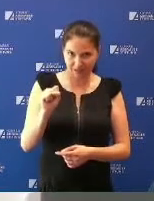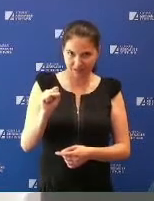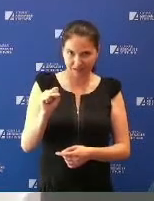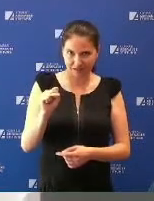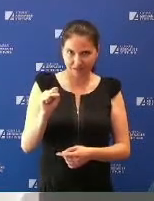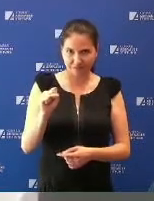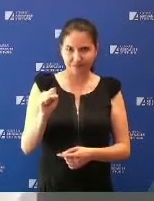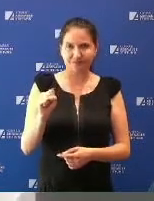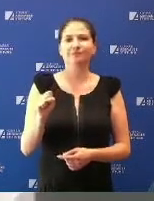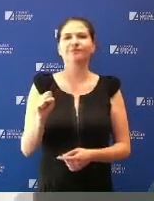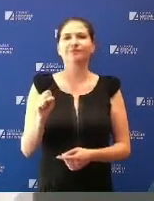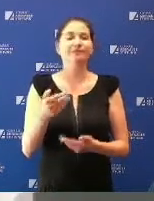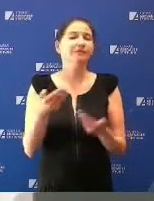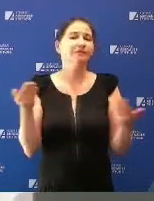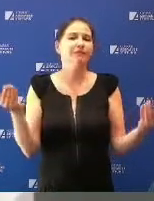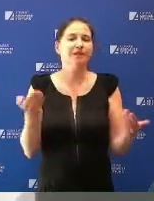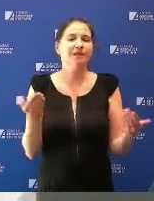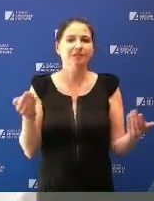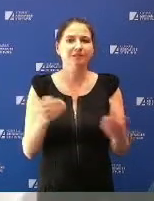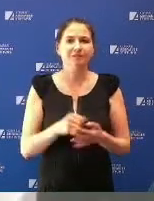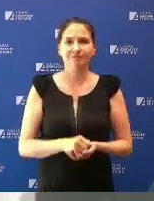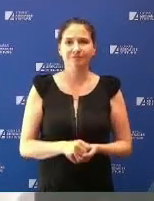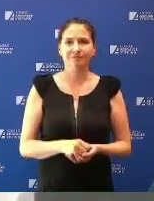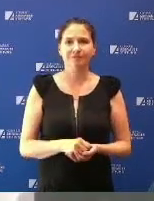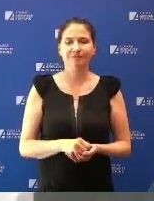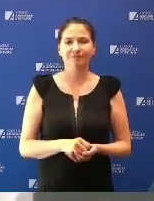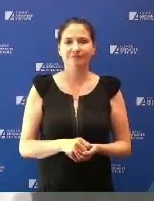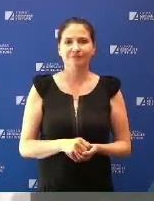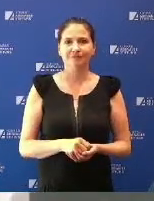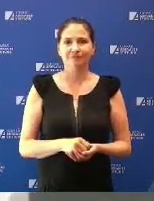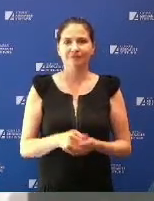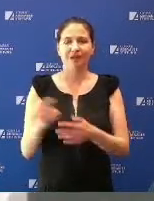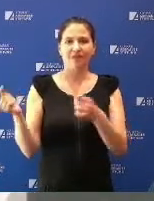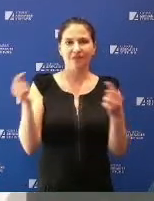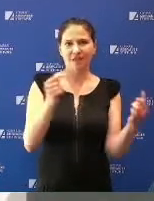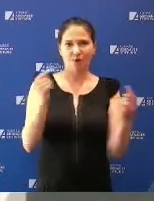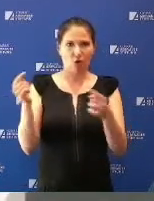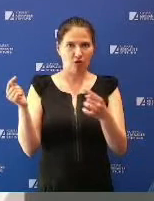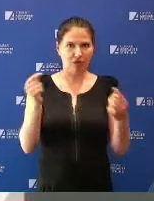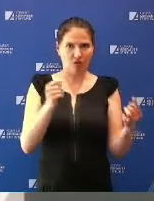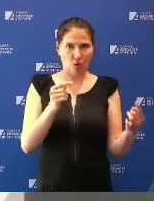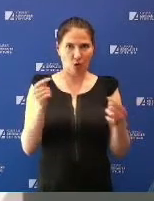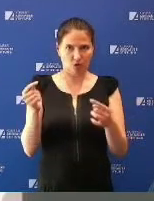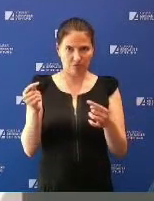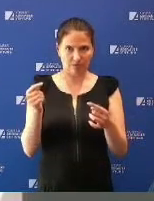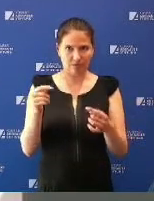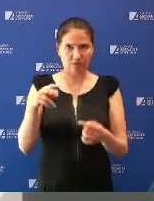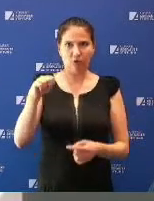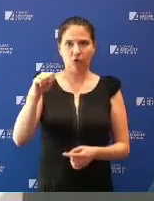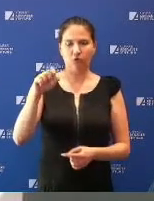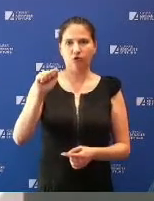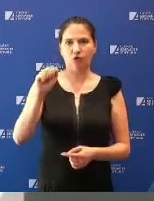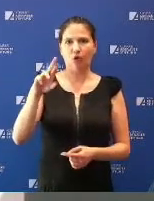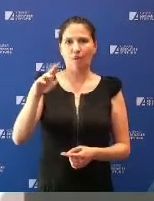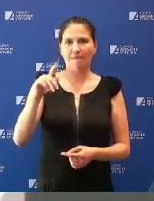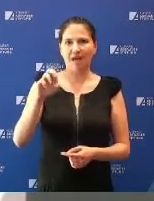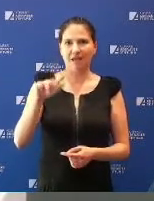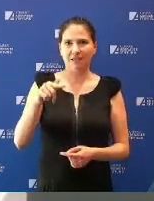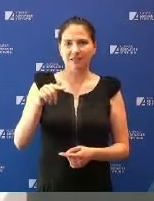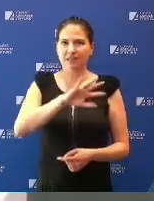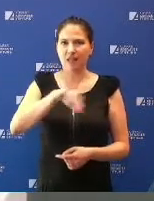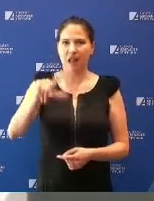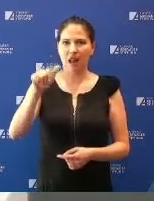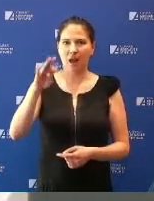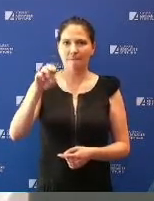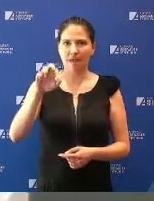Abschluss anzufangen, steht eine Diskussion, die Norbert Lammert, unser Vorsitzender,